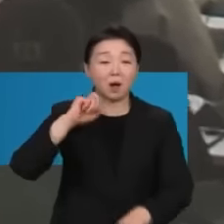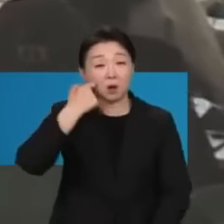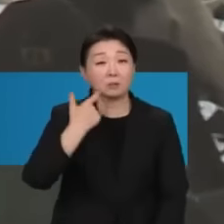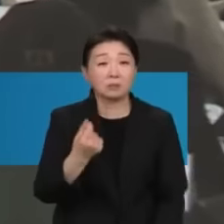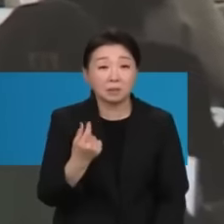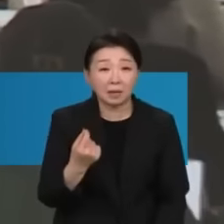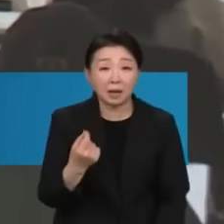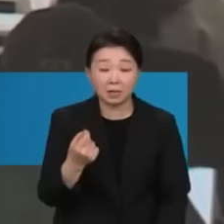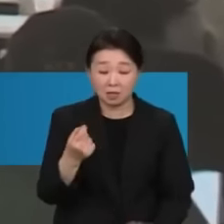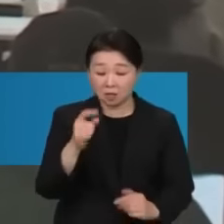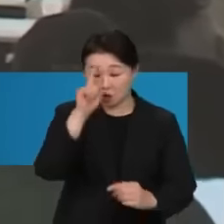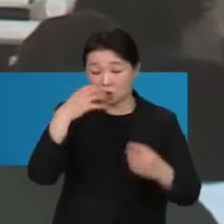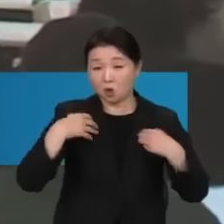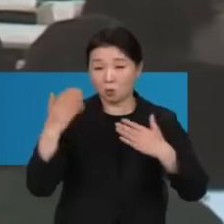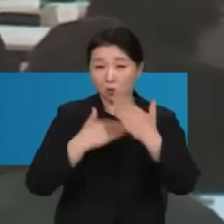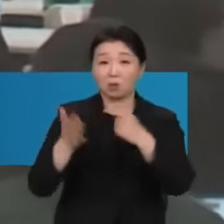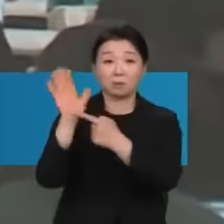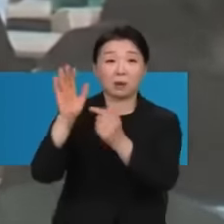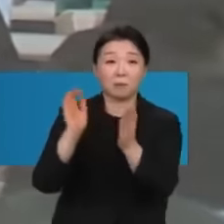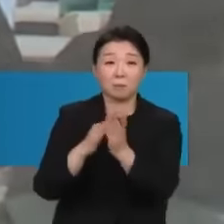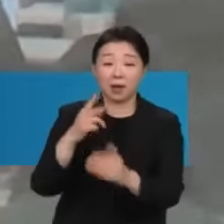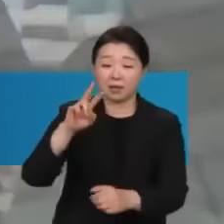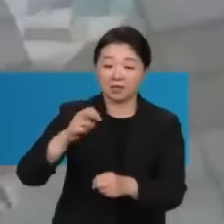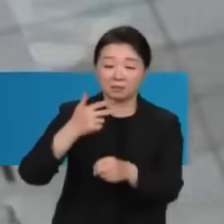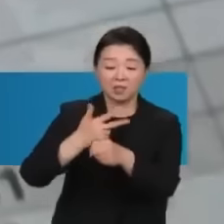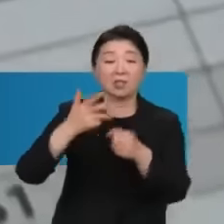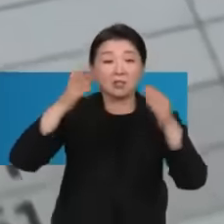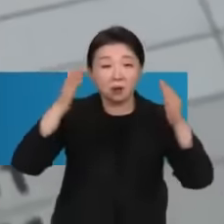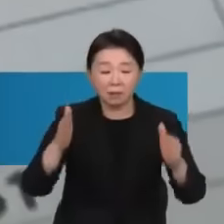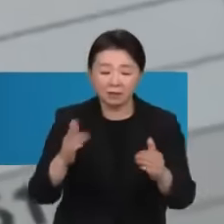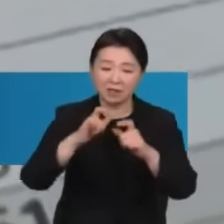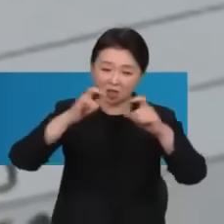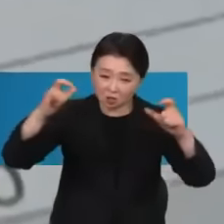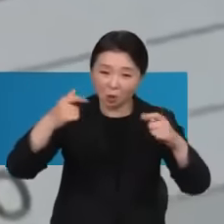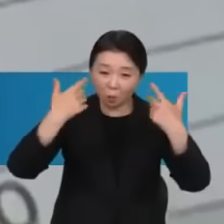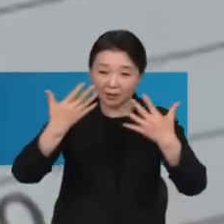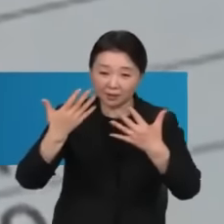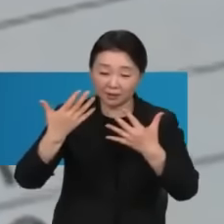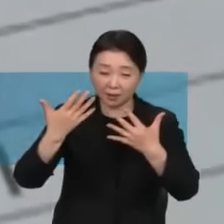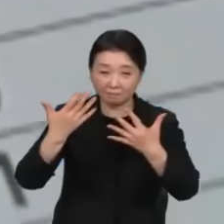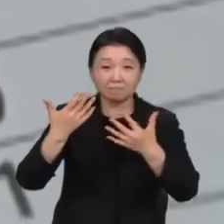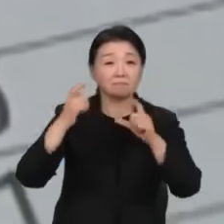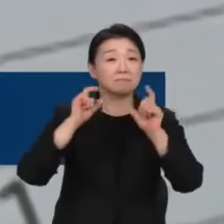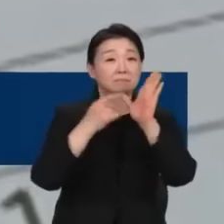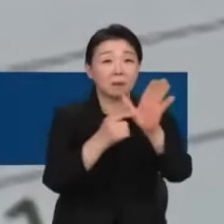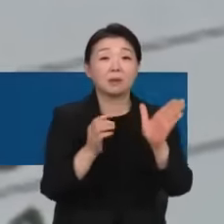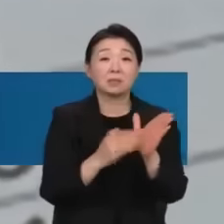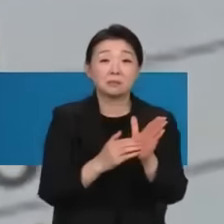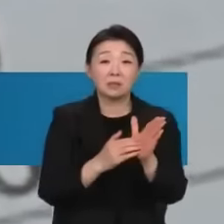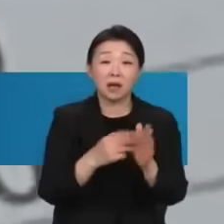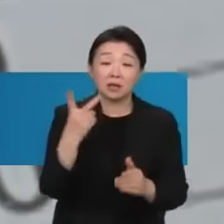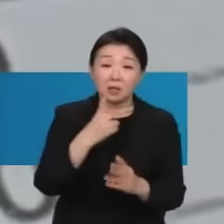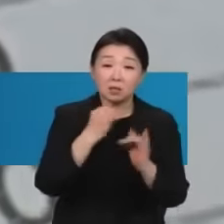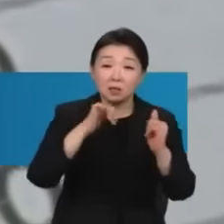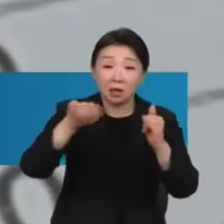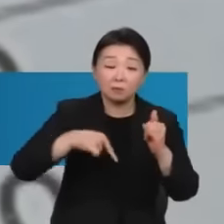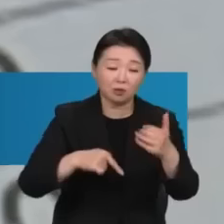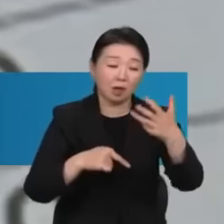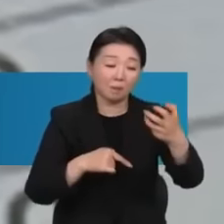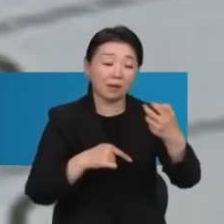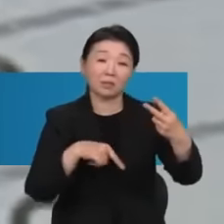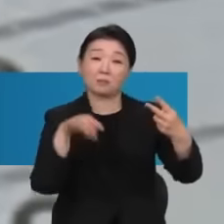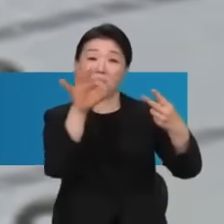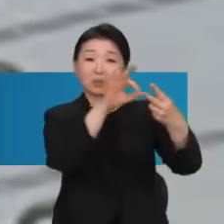공식 발표하면서 27년 만에 증원의 쇠기를 박은 겁니다. 늘어난 2,000명 중 82%가